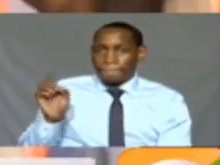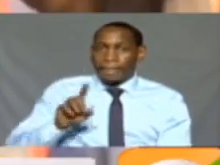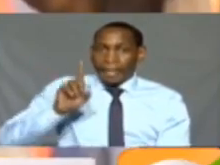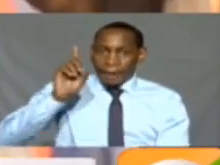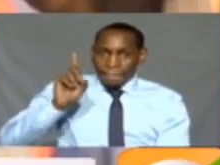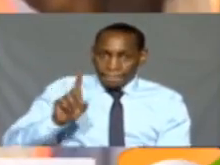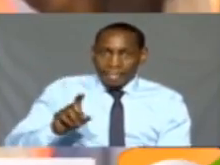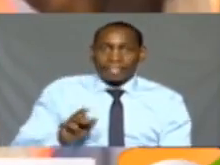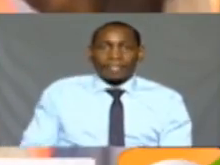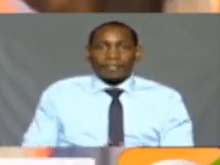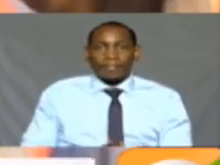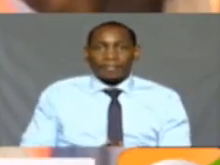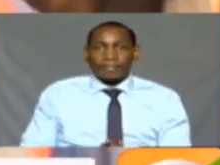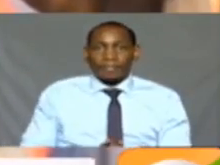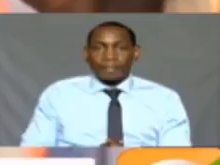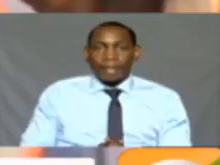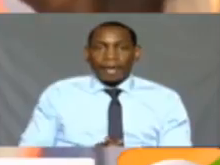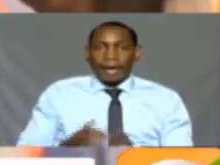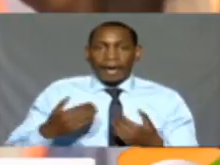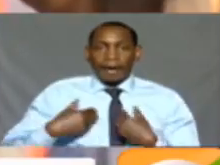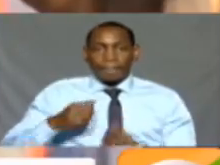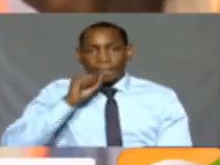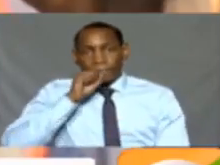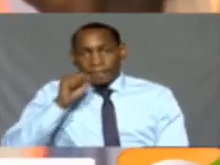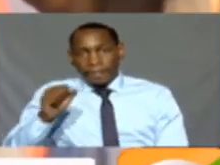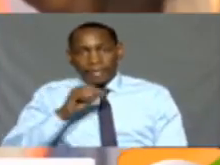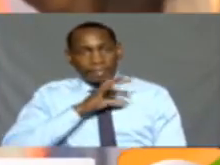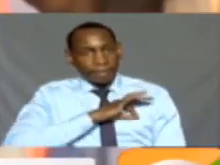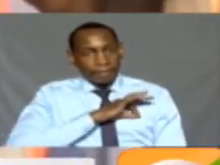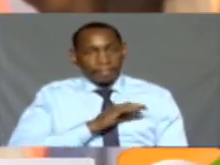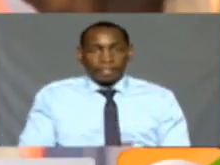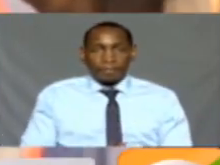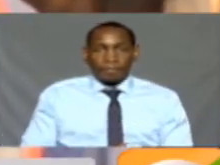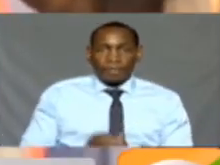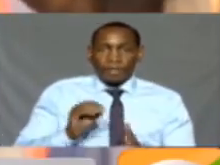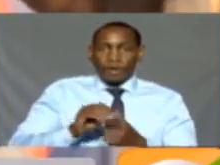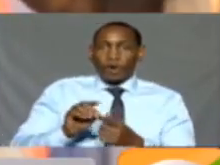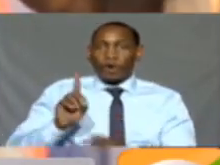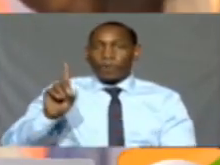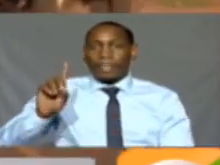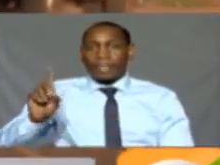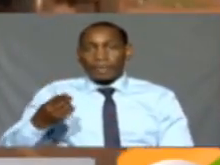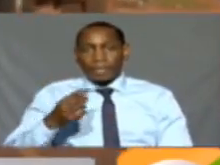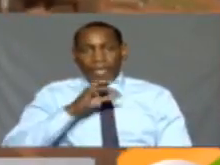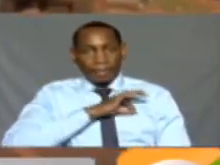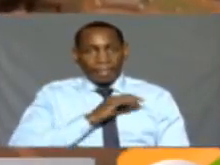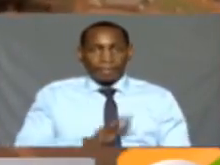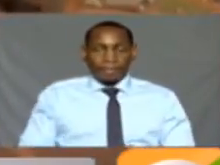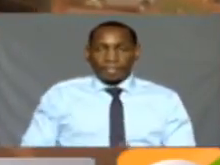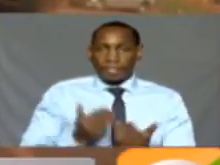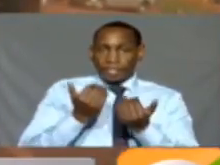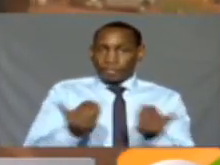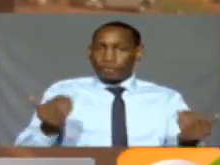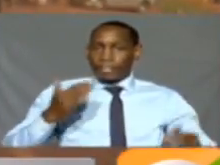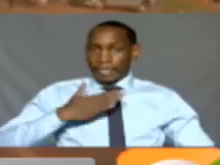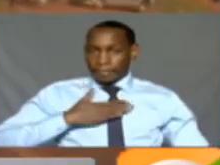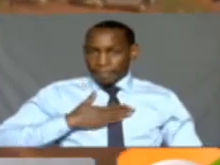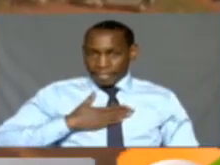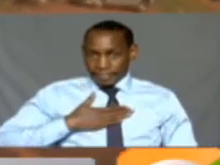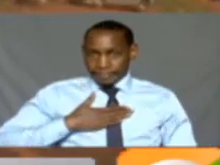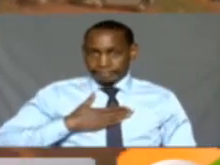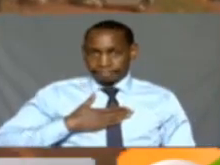Lazima nilale kama mimi iko na shilingi 500 ama 1000. Toto yangu kama